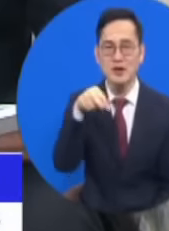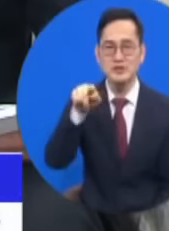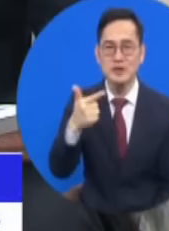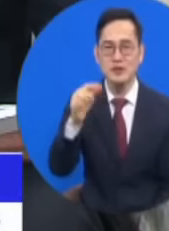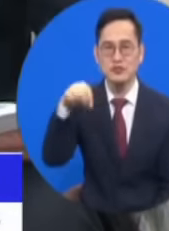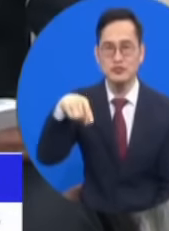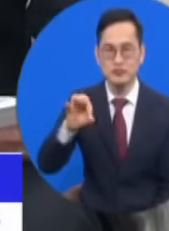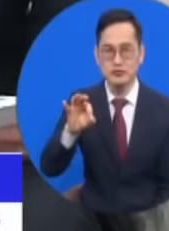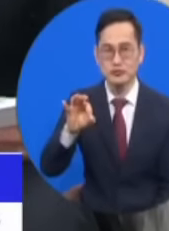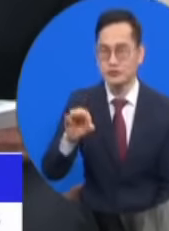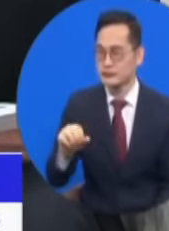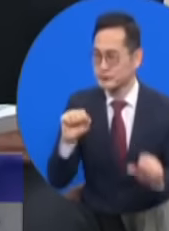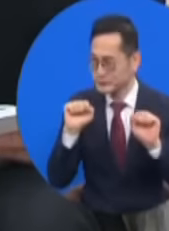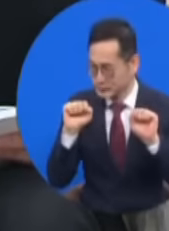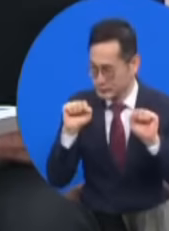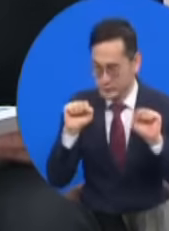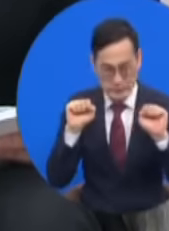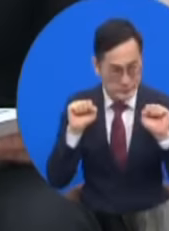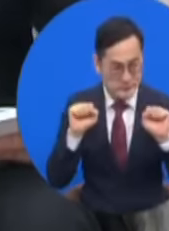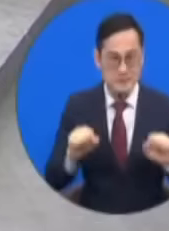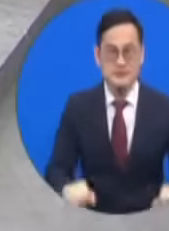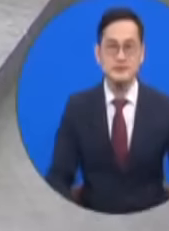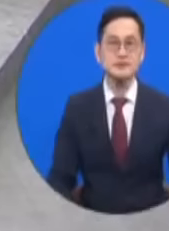전 행정관 나오셨습니다. 어서 오세요.